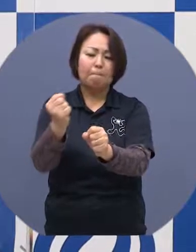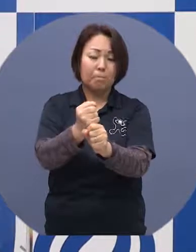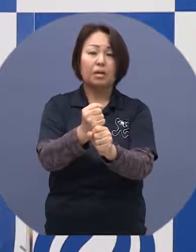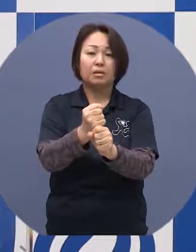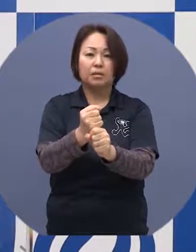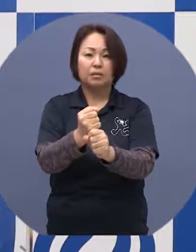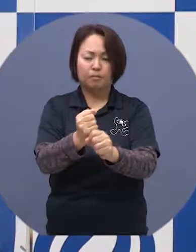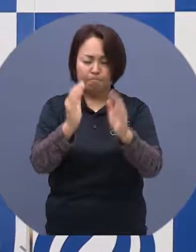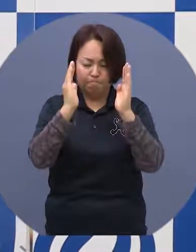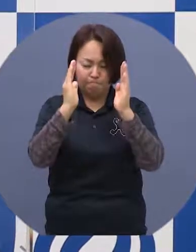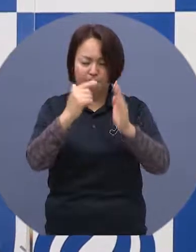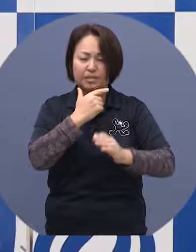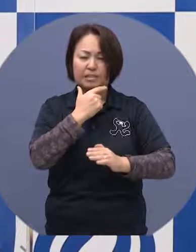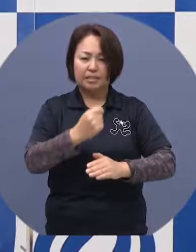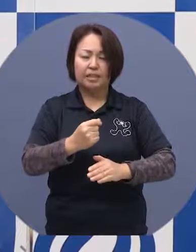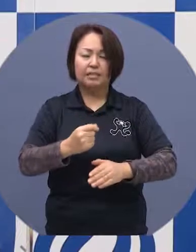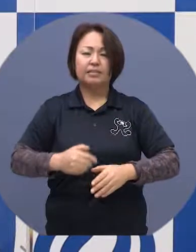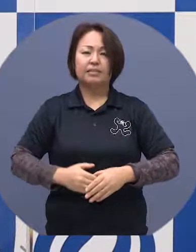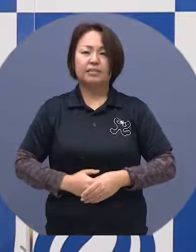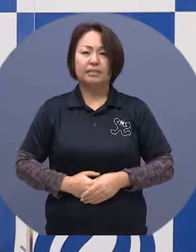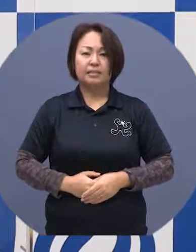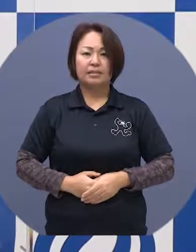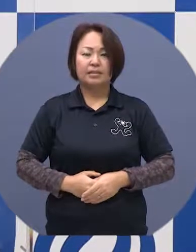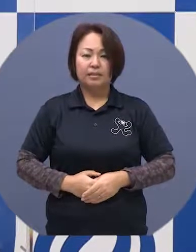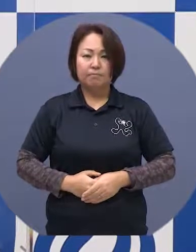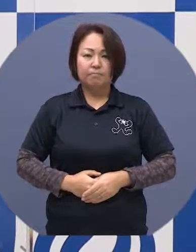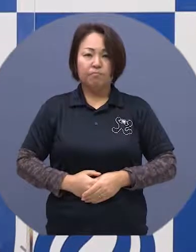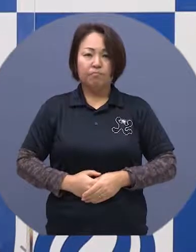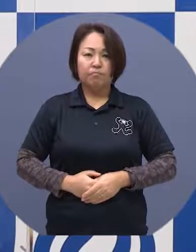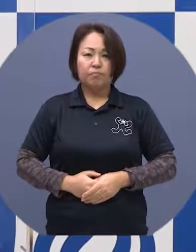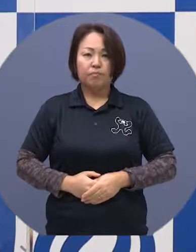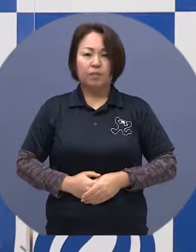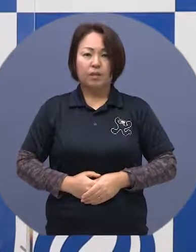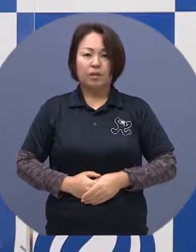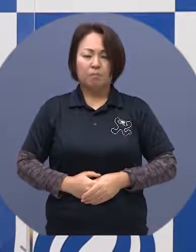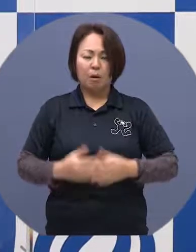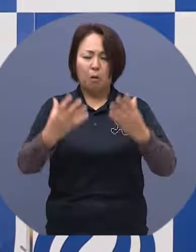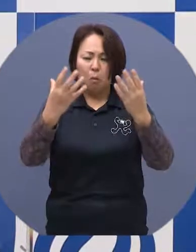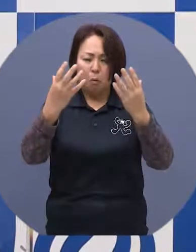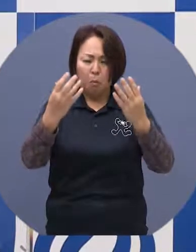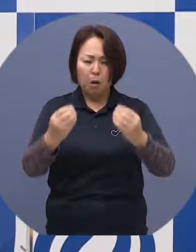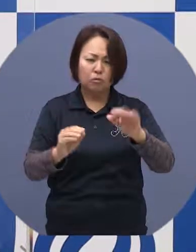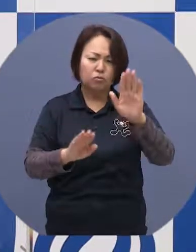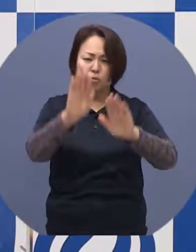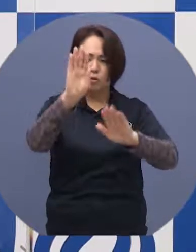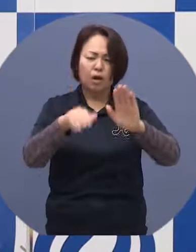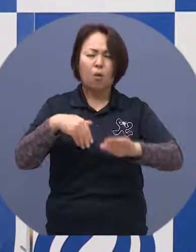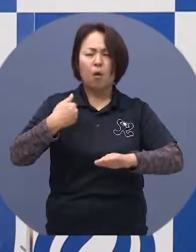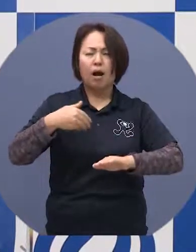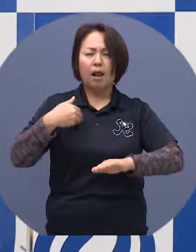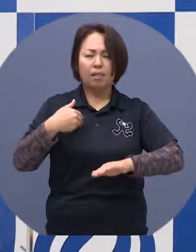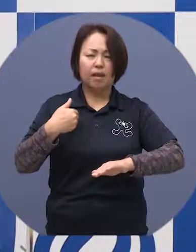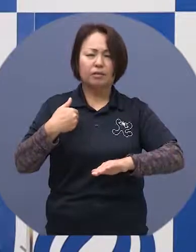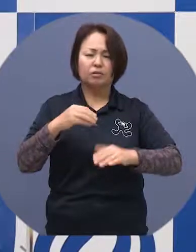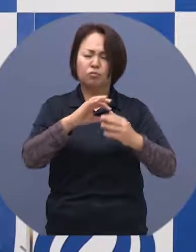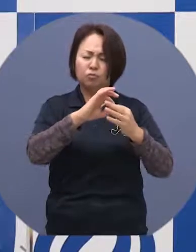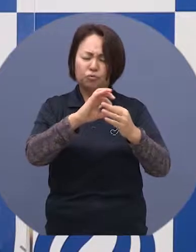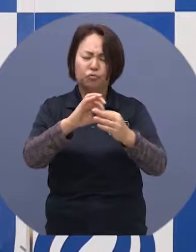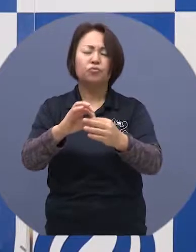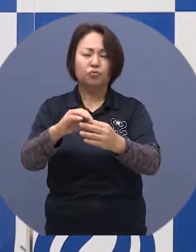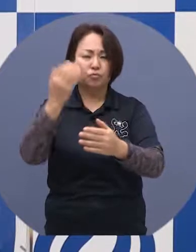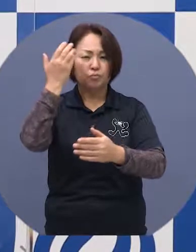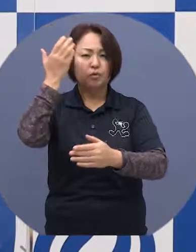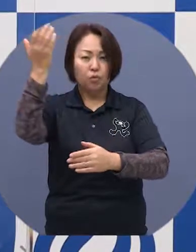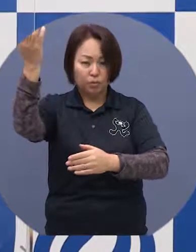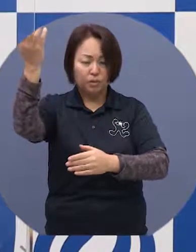まいる所存でございますいまだ収束を見通せない状況が今後もですね続くことが予想されるわけでありますけれど